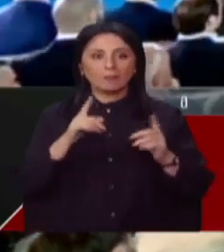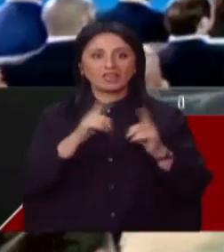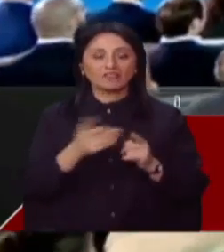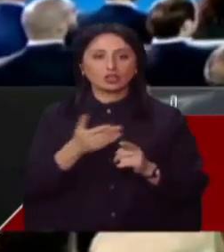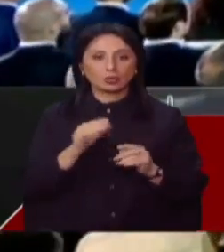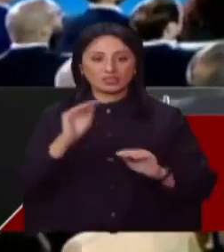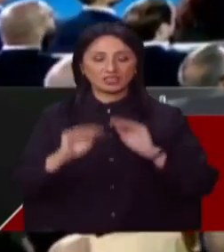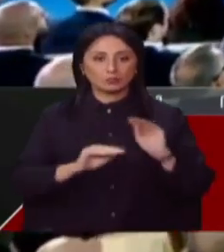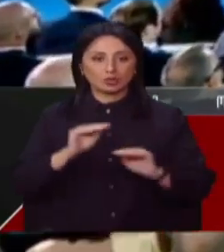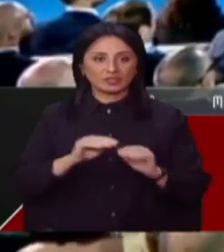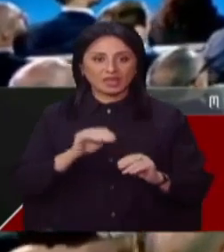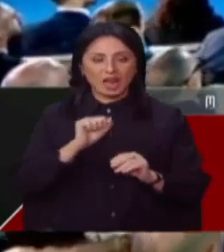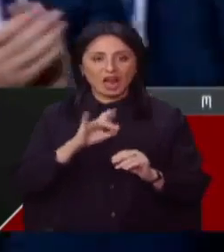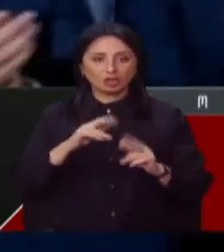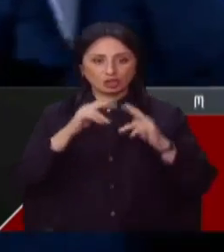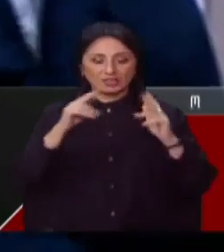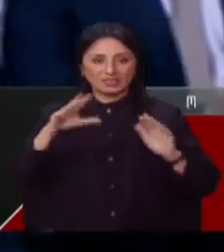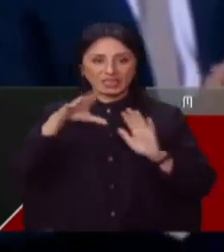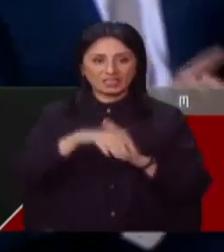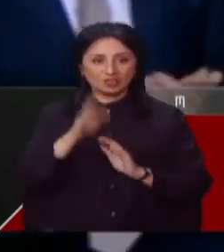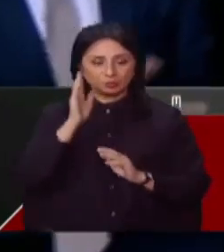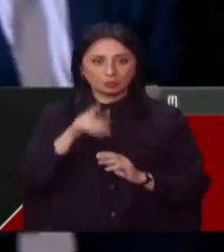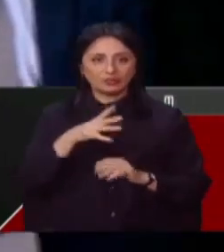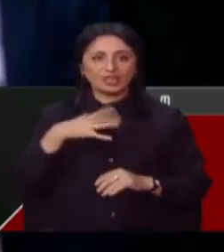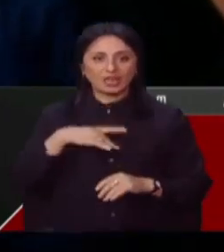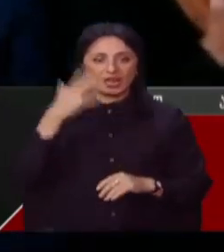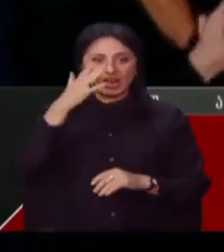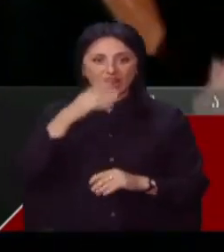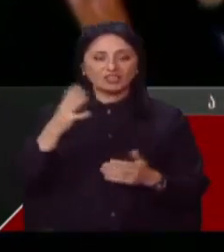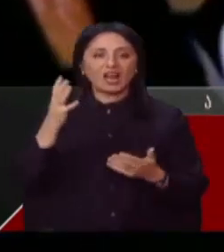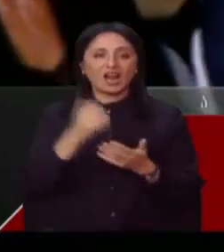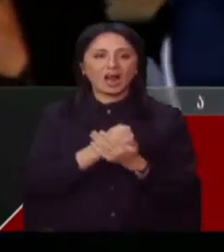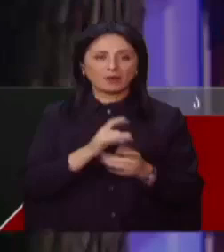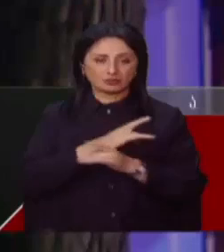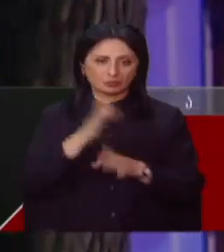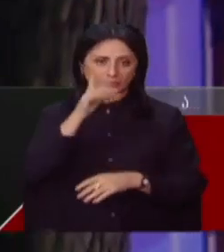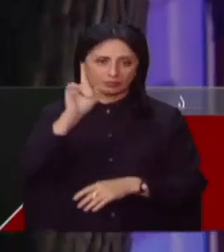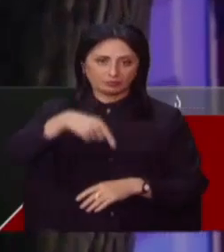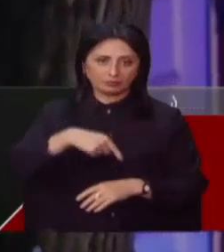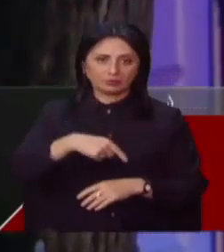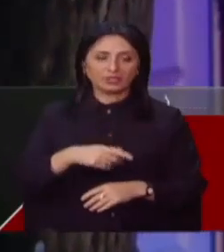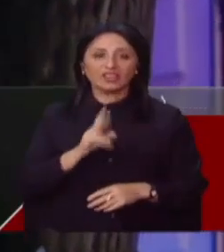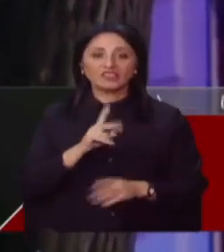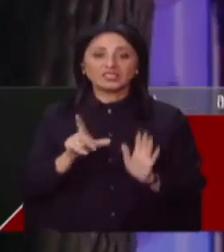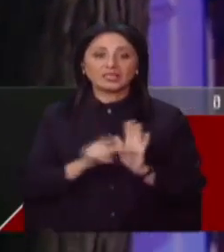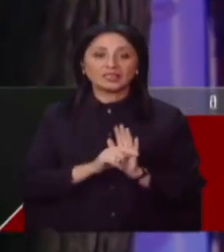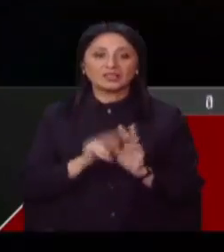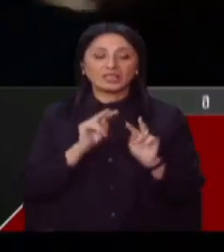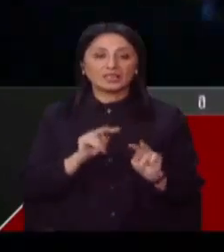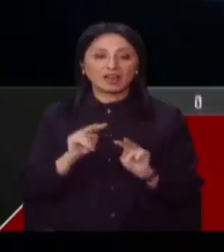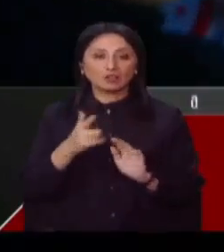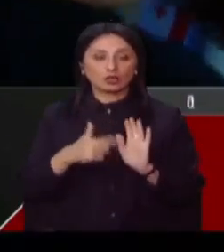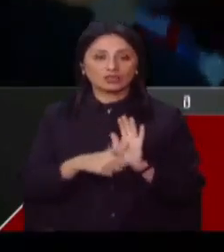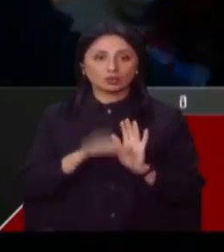პლატფორმიდან, რომლის მოწყობასაც ათონელის საპრეზიდენტო სასახლეში გეგმავს, ქართული ოცნების გამარჯვების აღნიშვნა მოუწევს, თუმცა ვისთან ერთად